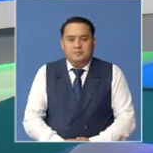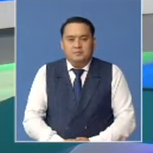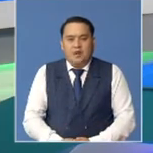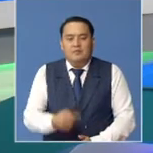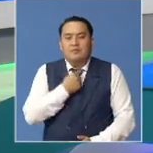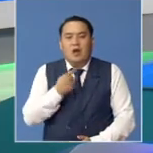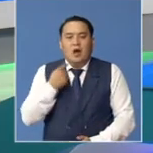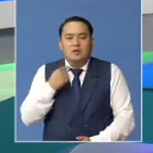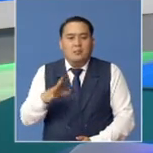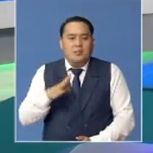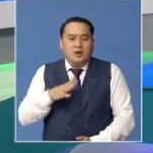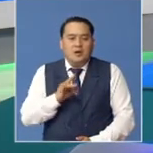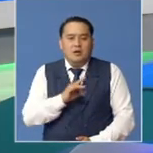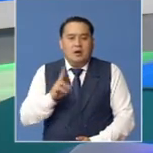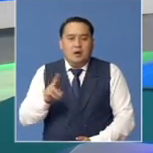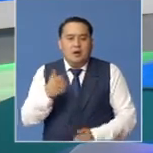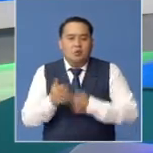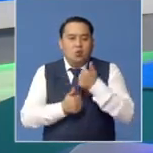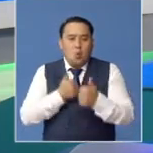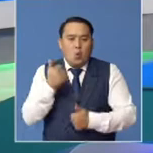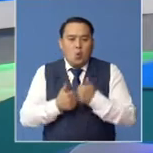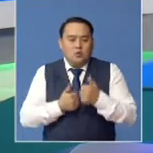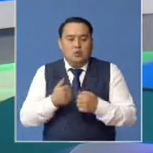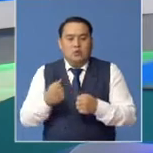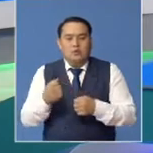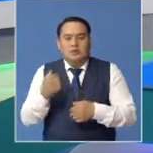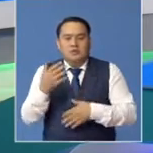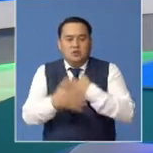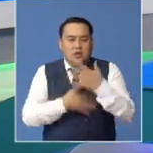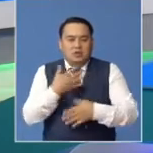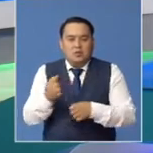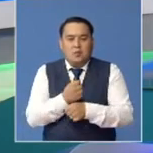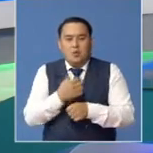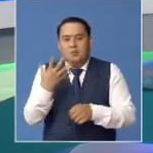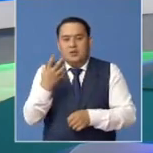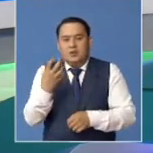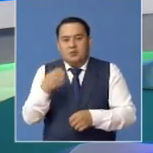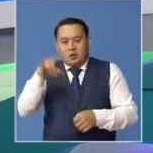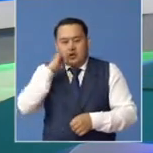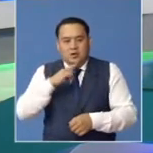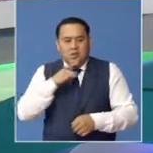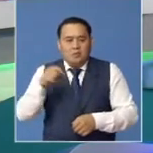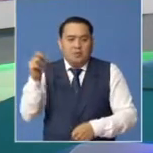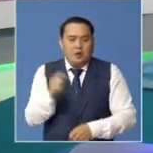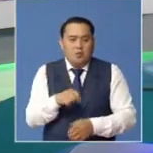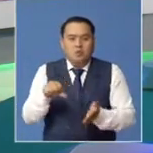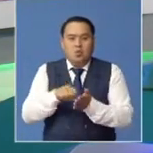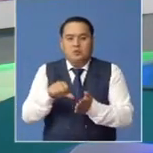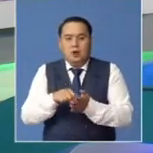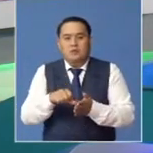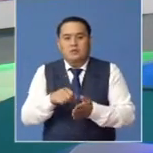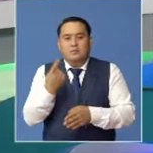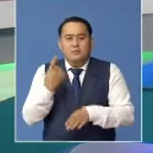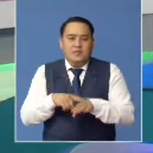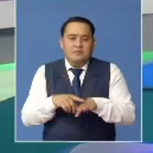В Талдыкургане состоялся республиканский турнир по панкратиону. Около 500 спортсменов со всей страны приехали побороться за